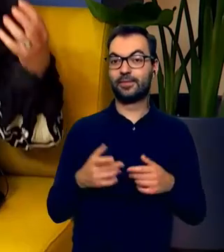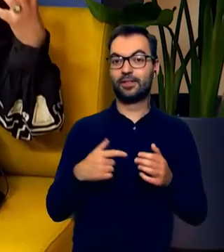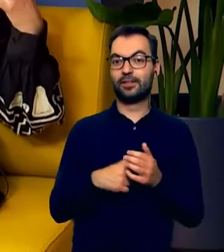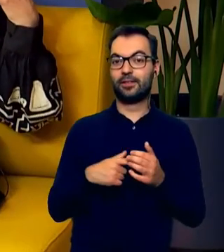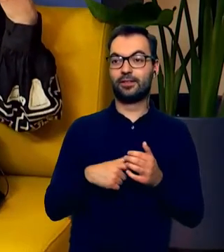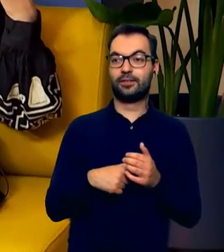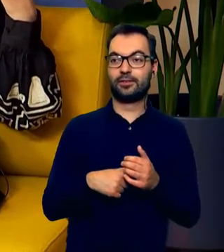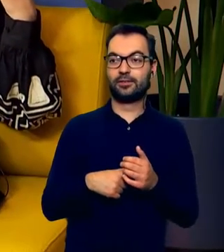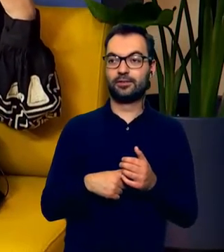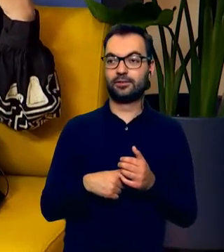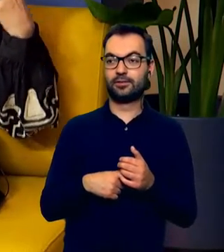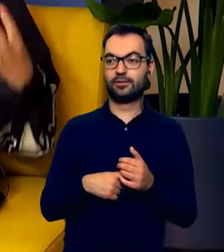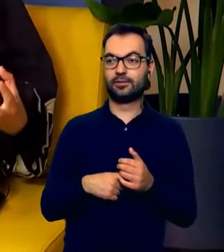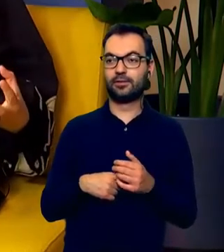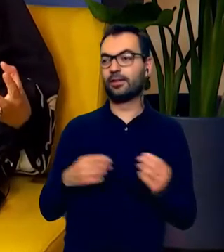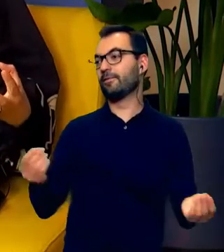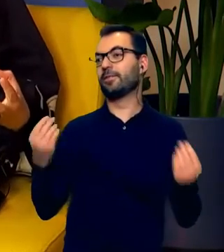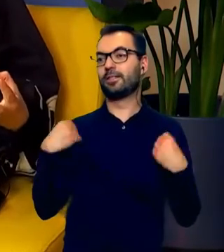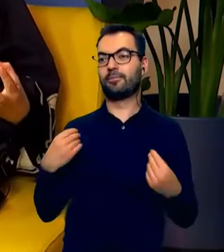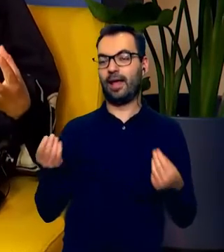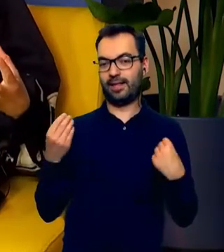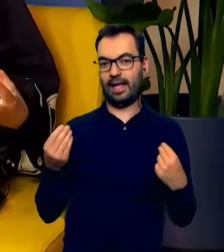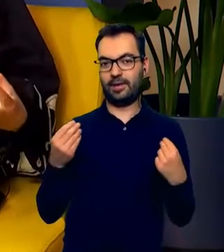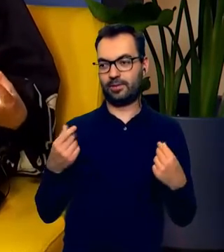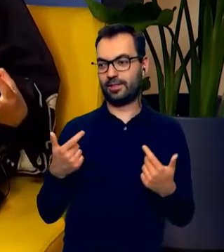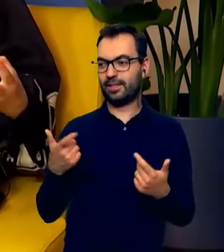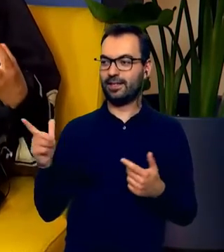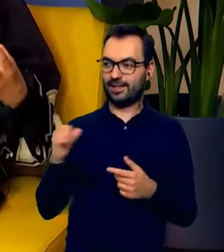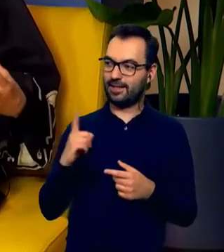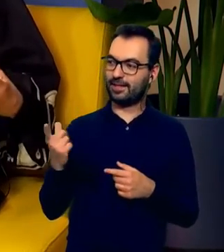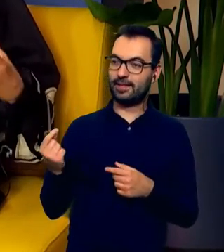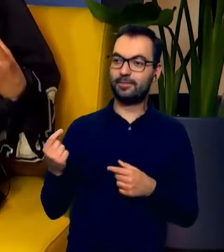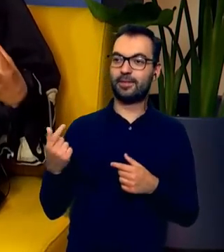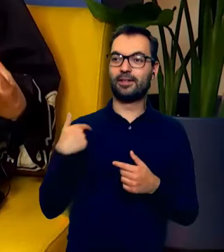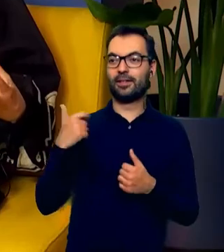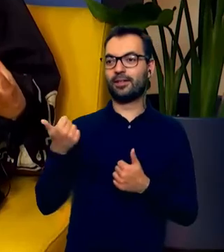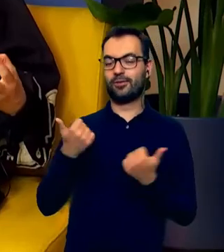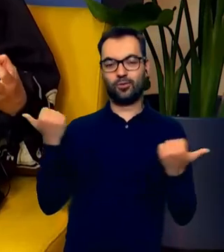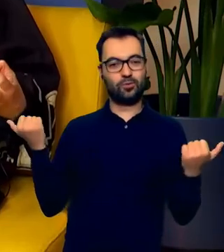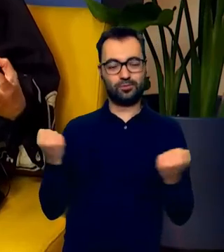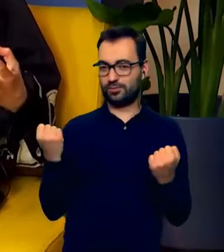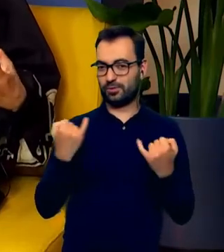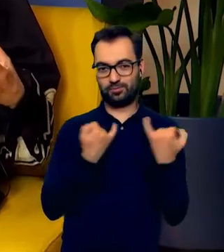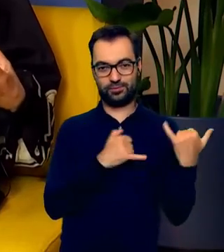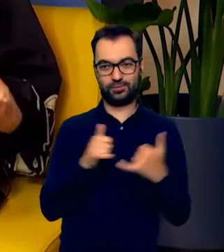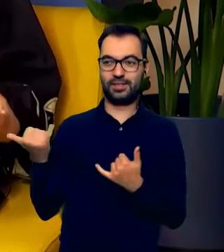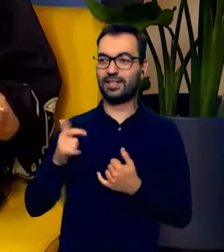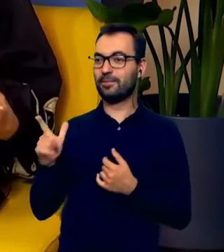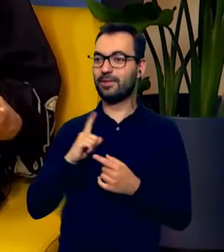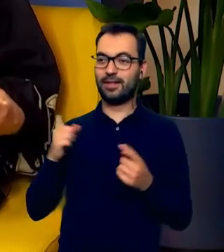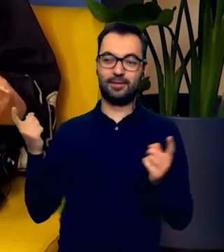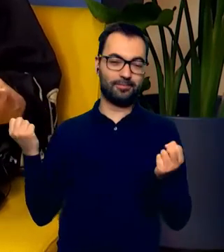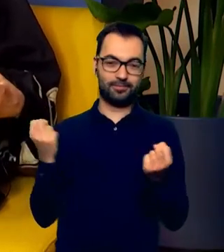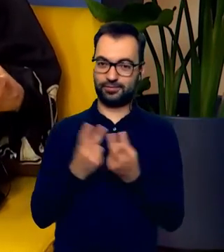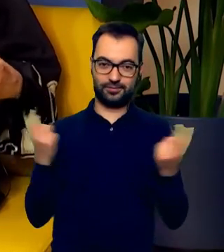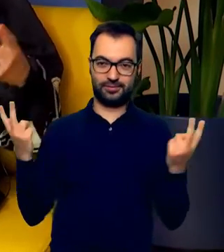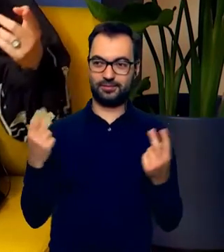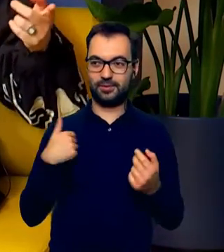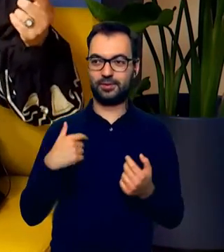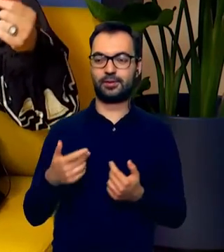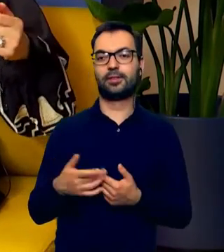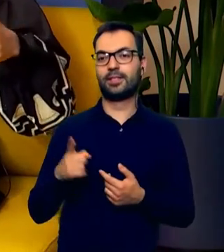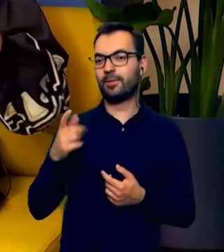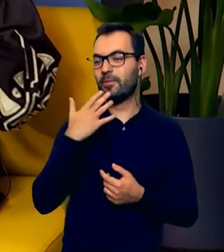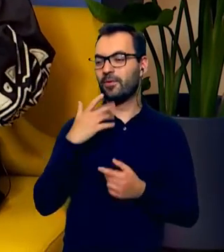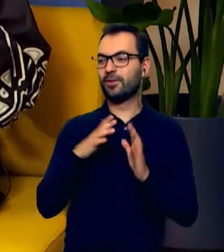co, to jest wspaniałe moim zdaniem w naszym duecie, że my się tak bardzo różnimy, bo jakbyśmy były takie same, to przecież